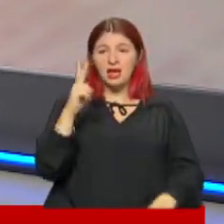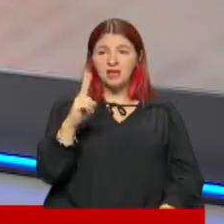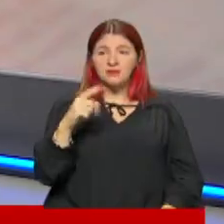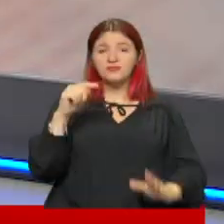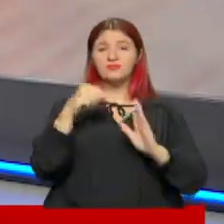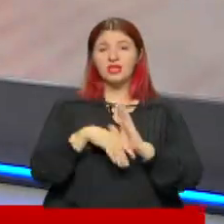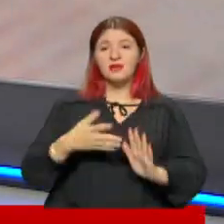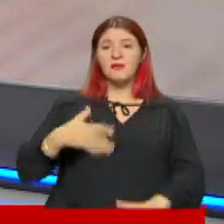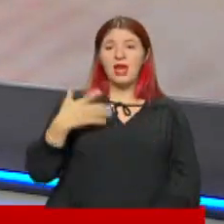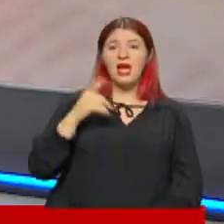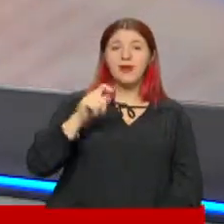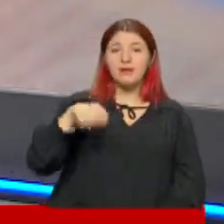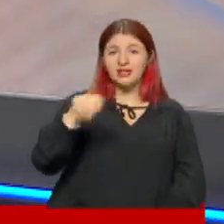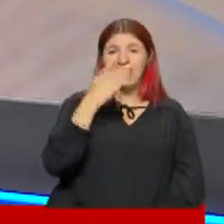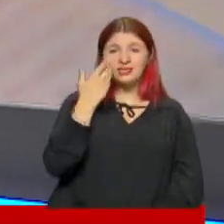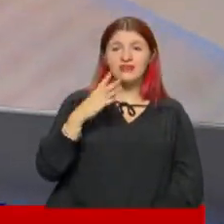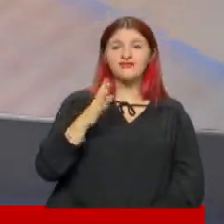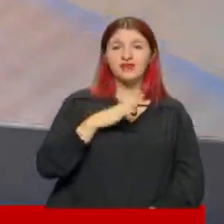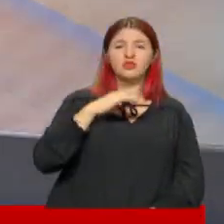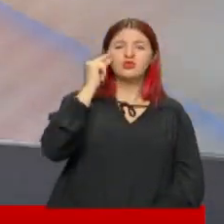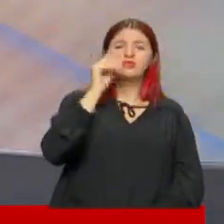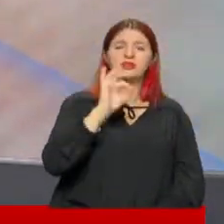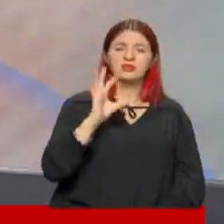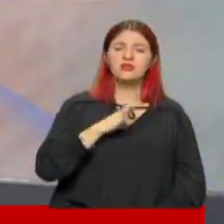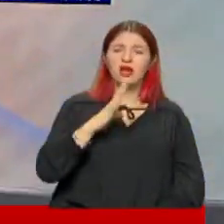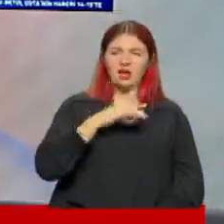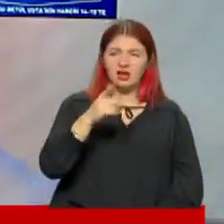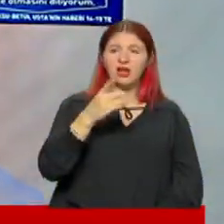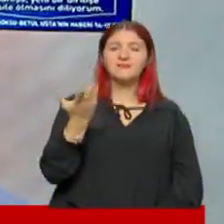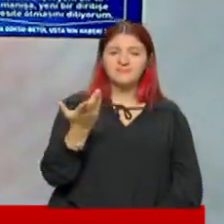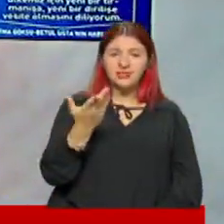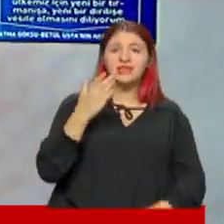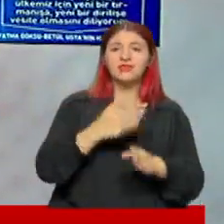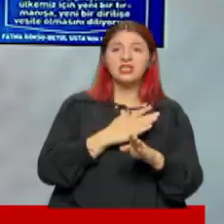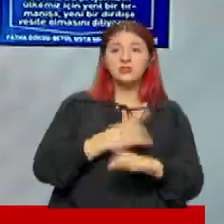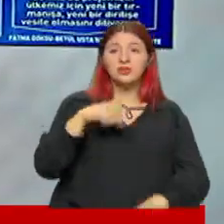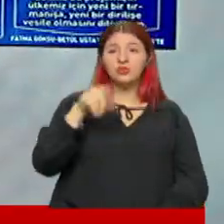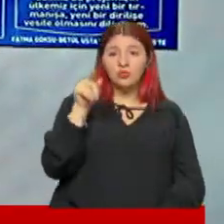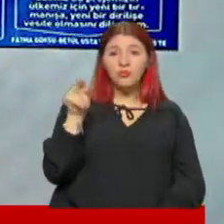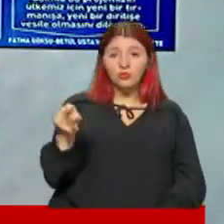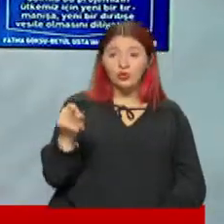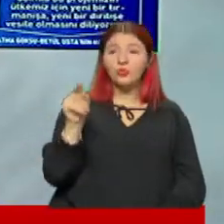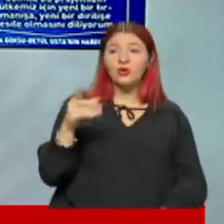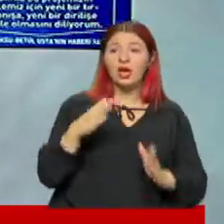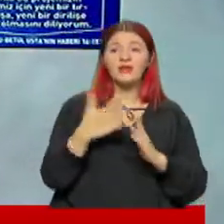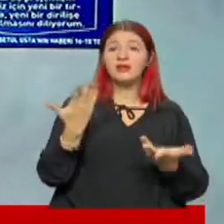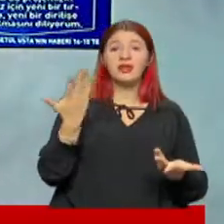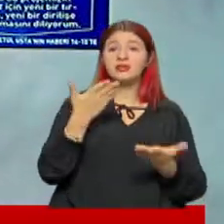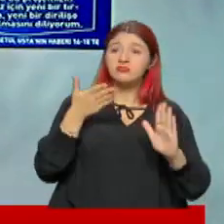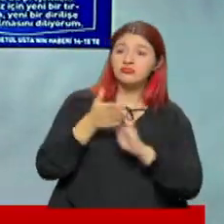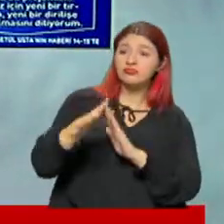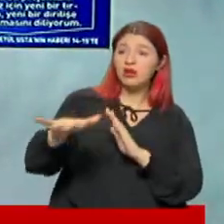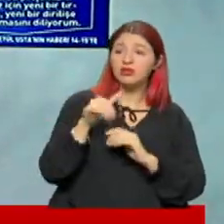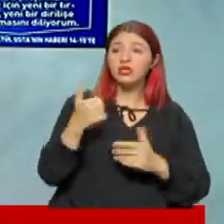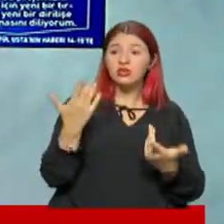detaylarını merak eden izleyicilerimiz var kuşkusuz vatandaşlar var vatandaşın bir günde mi de bu bu evlere nasıl